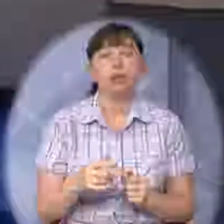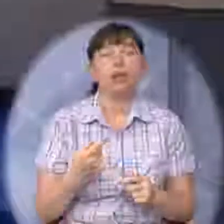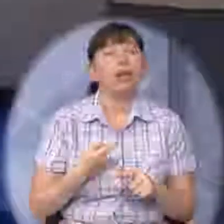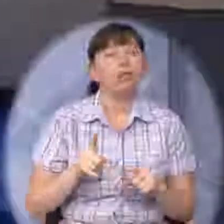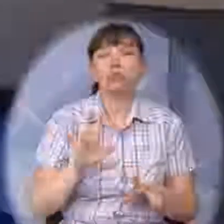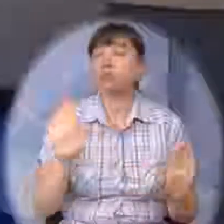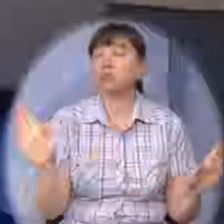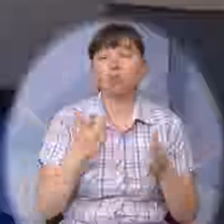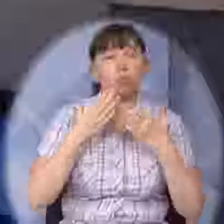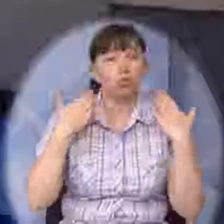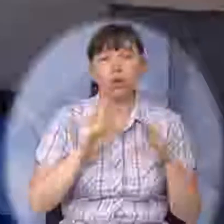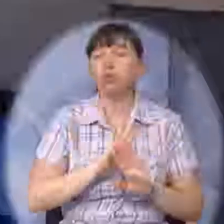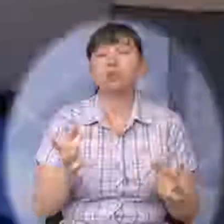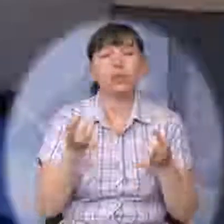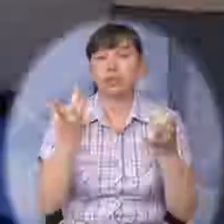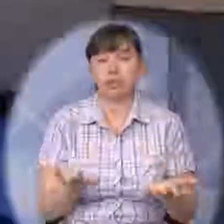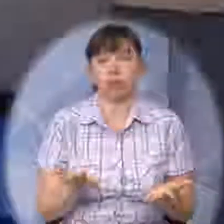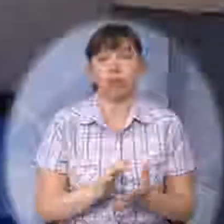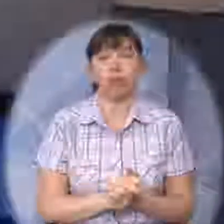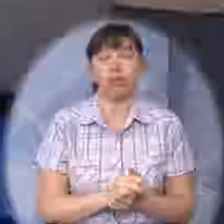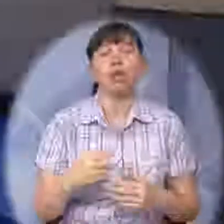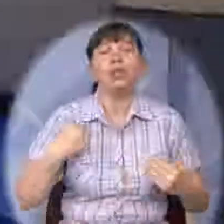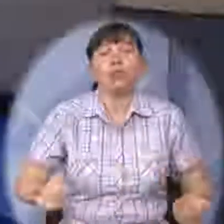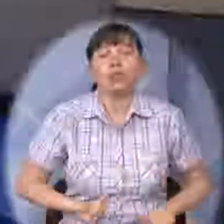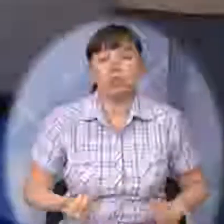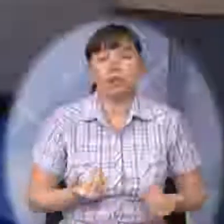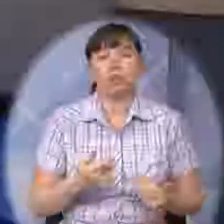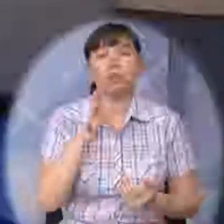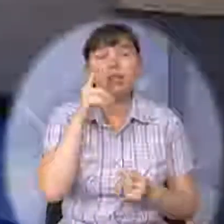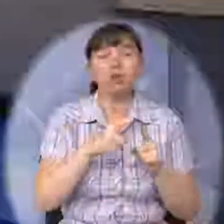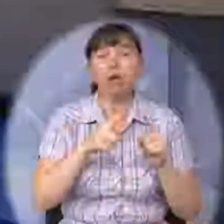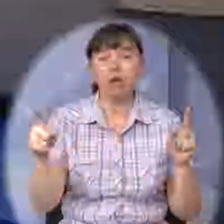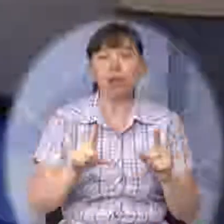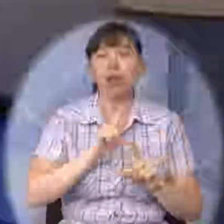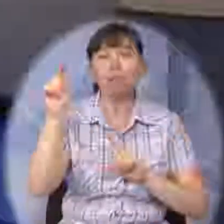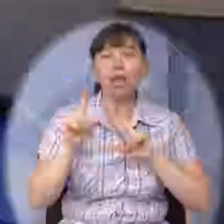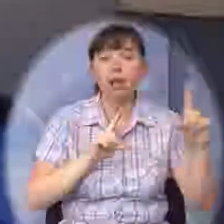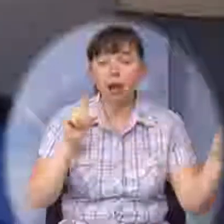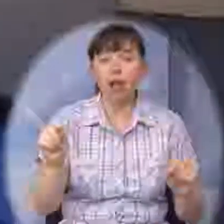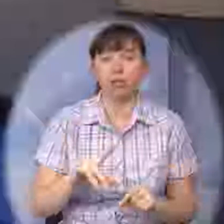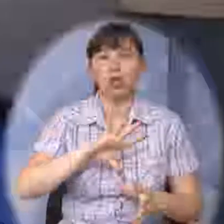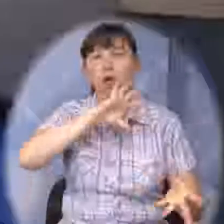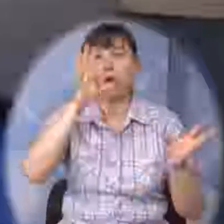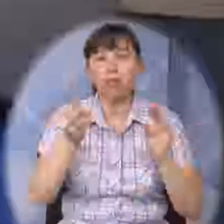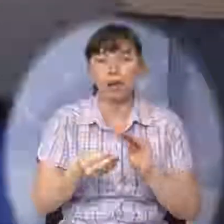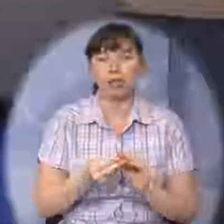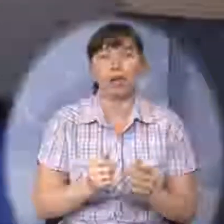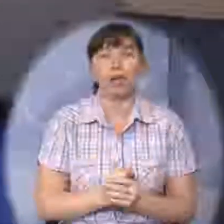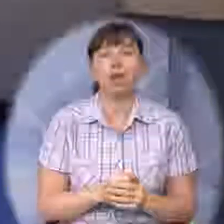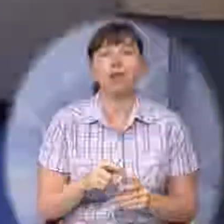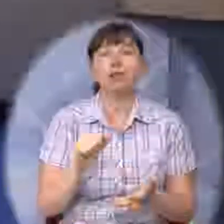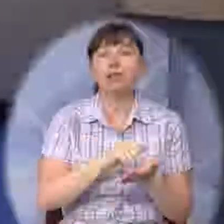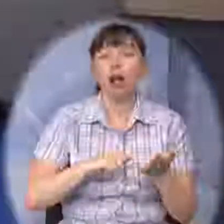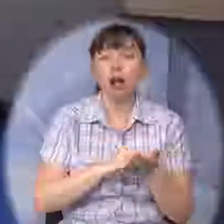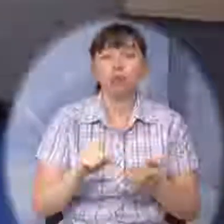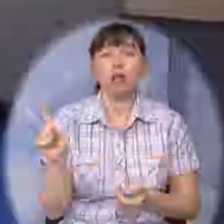Nu e ușoară, nu e simplă. Trăim într-o era migrației, a globalizării și din